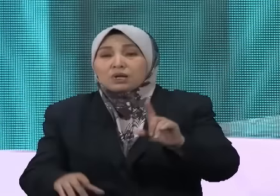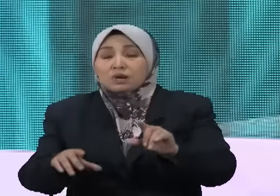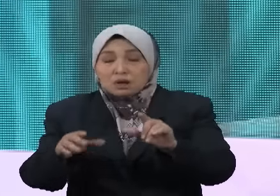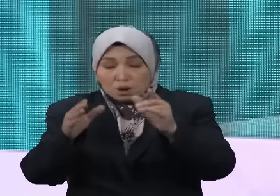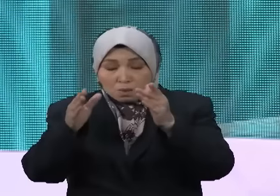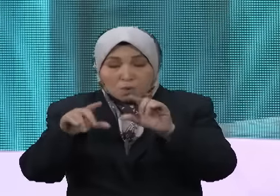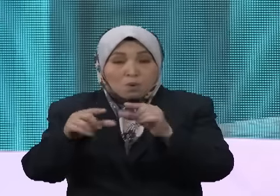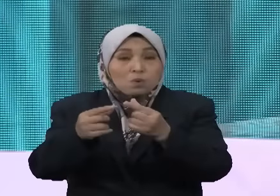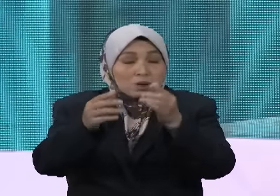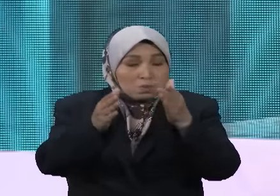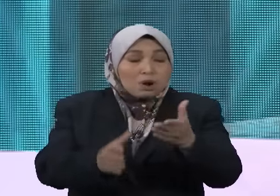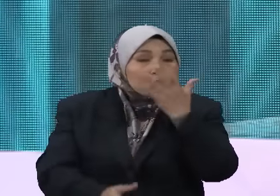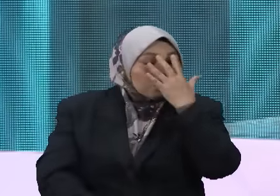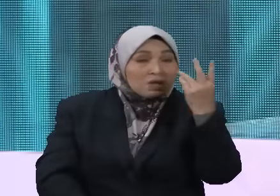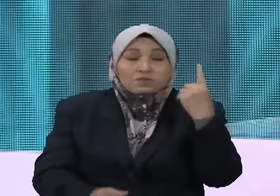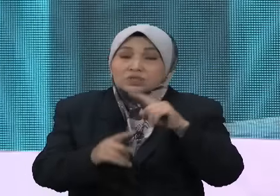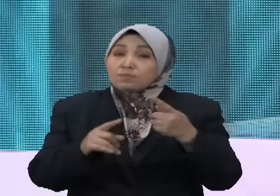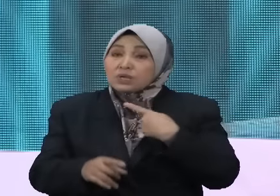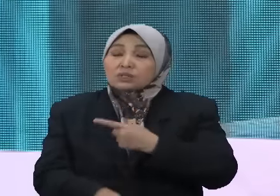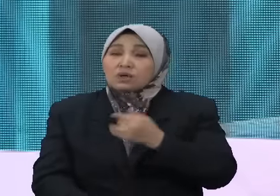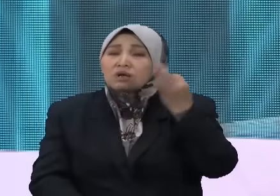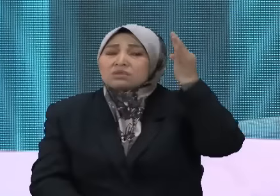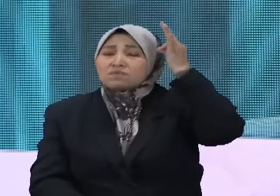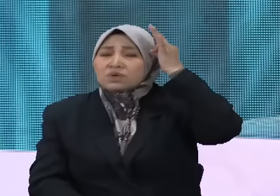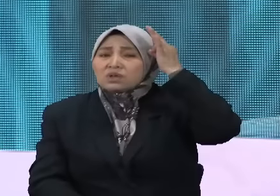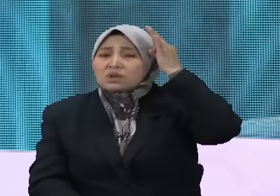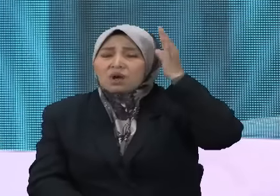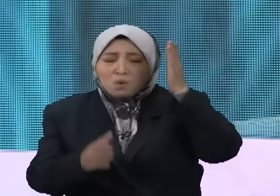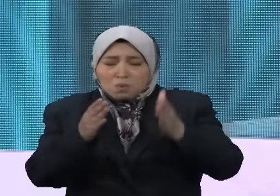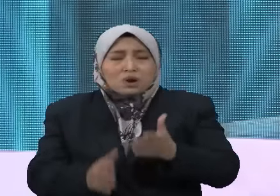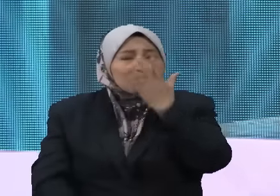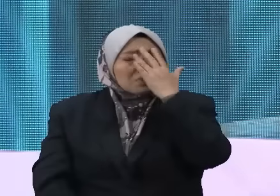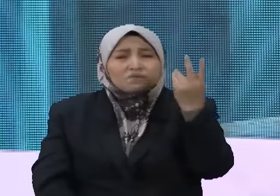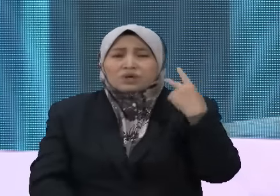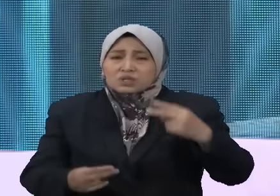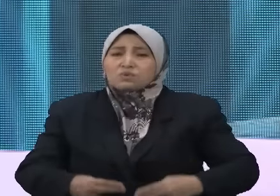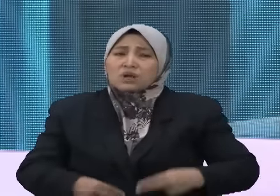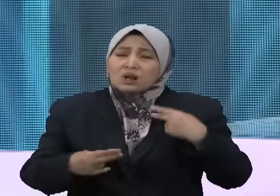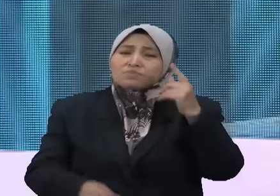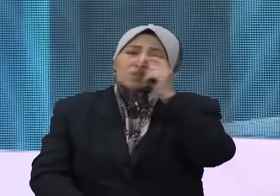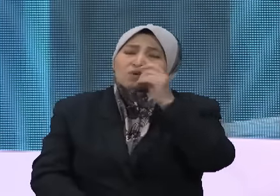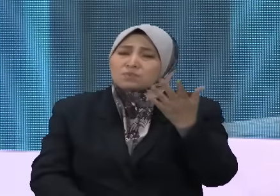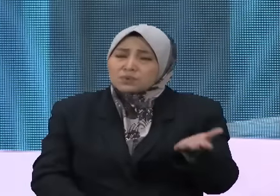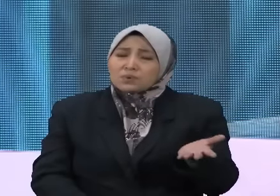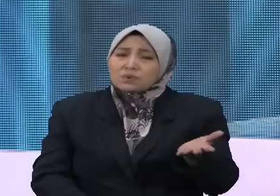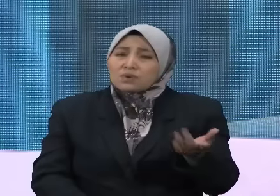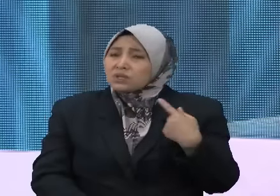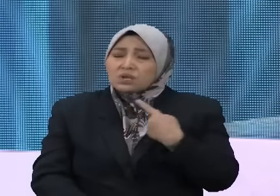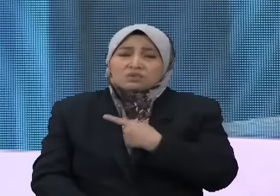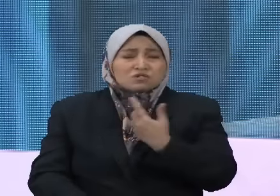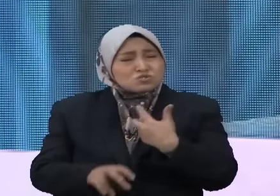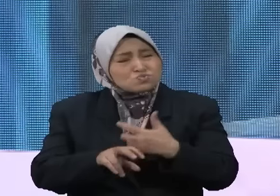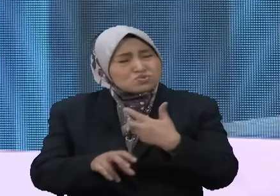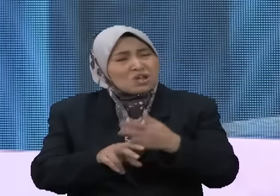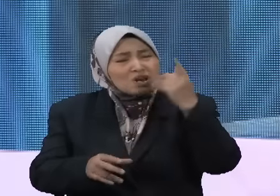orang munafik kan tetapi kita akan terfikir Bukankah orang munafik ni hidup dalam tipu daya bukankah kita susah